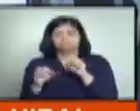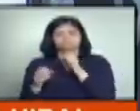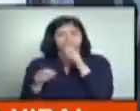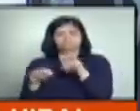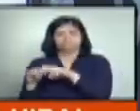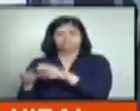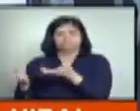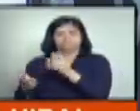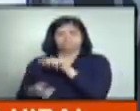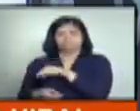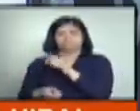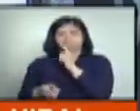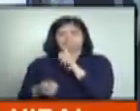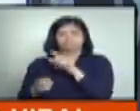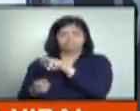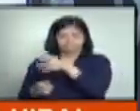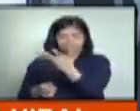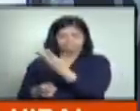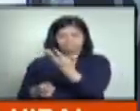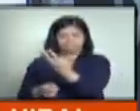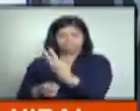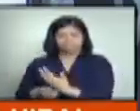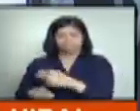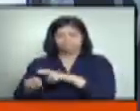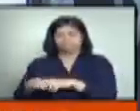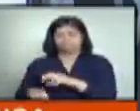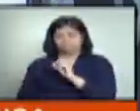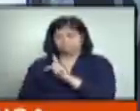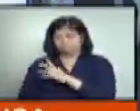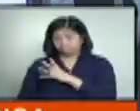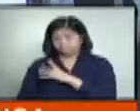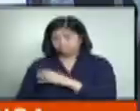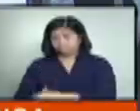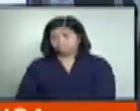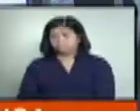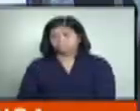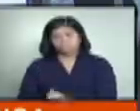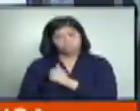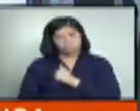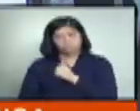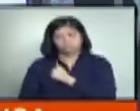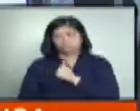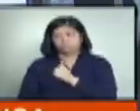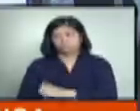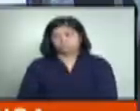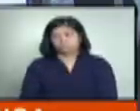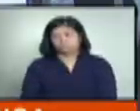pinaupo. Sila lang po sana ang pinaupo namin. Okay, sir? Pasensya na, sir.